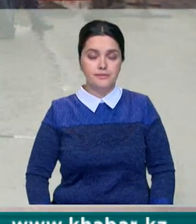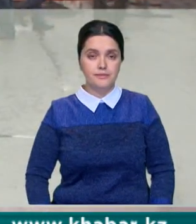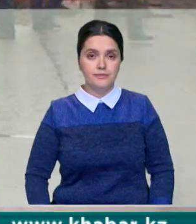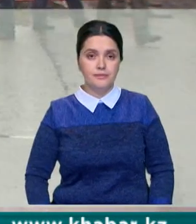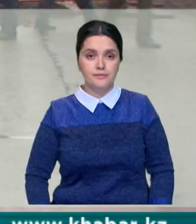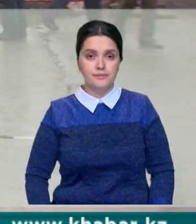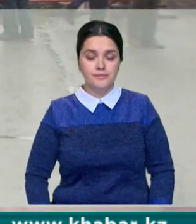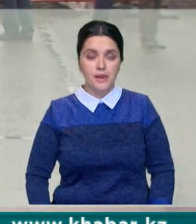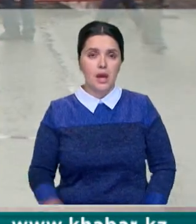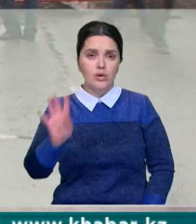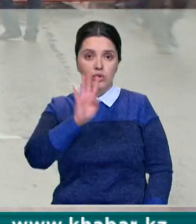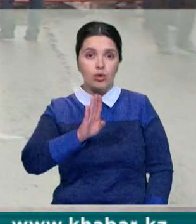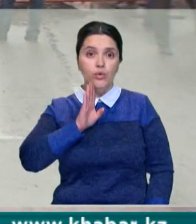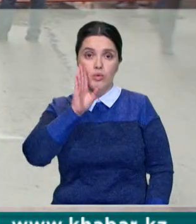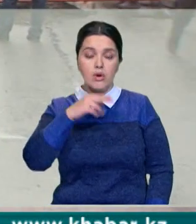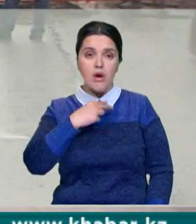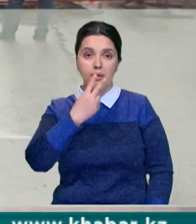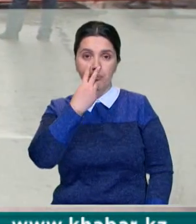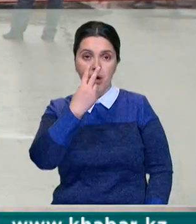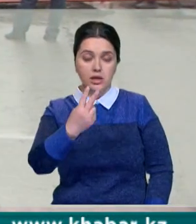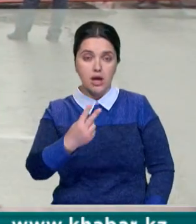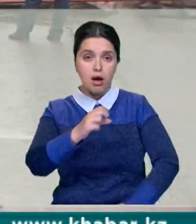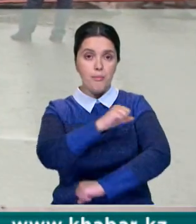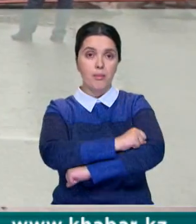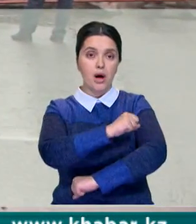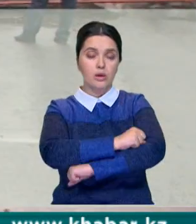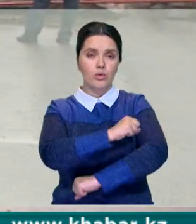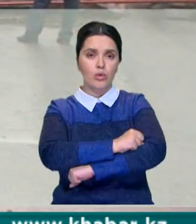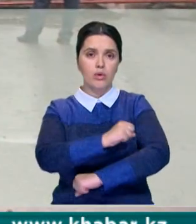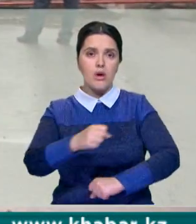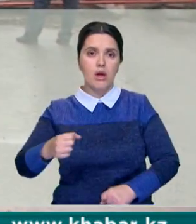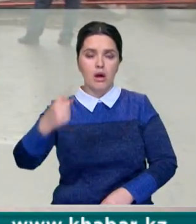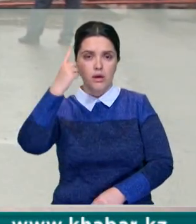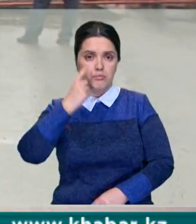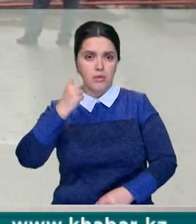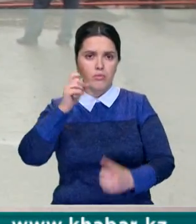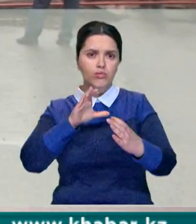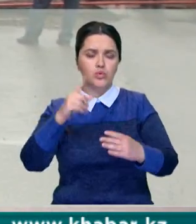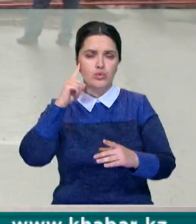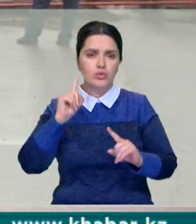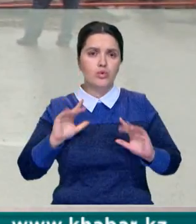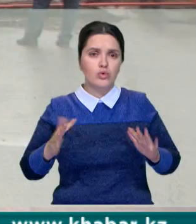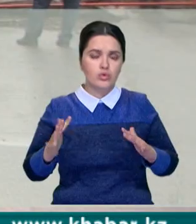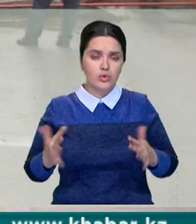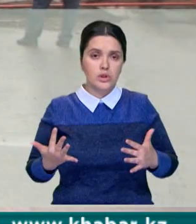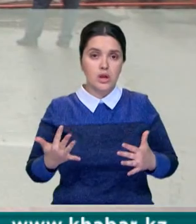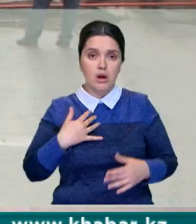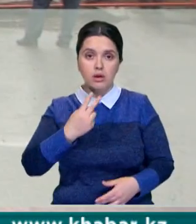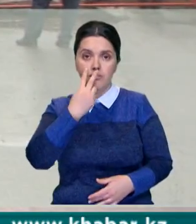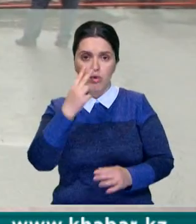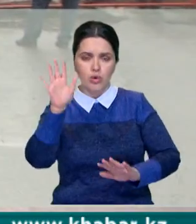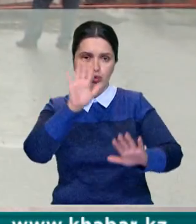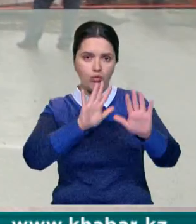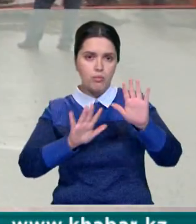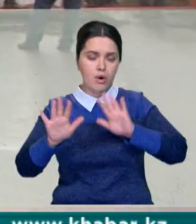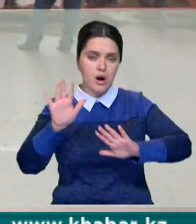Сегодня вот 4:00 утра я посмотрел с балкона, машина орала, сигнализация. Думал, что-то случилось. Посмотрел, туман сильный